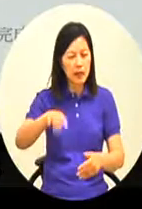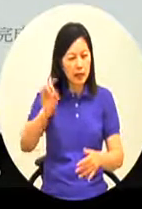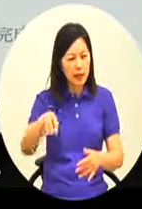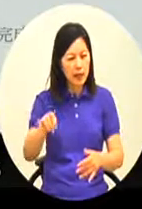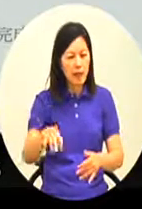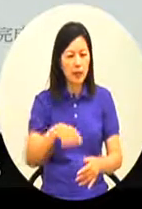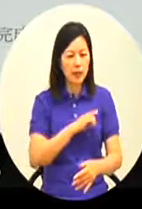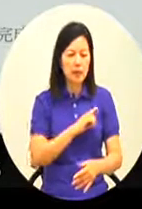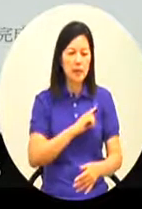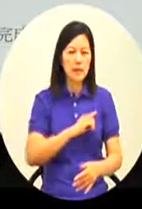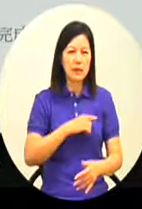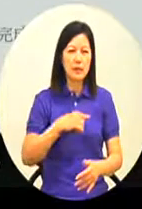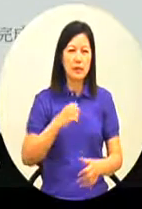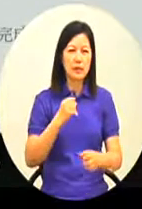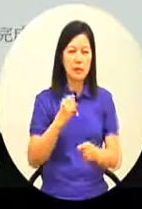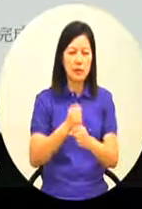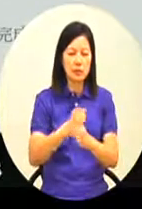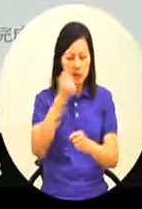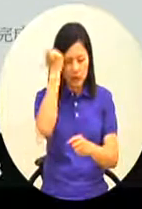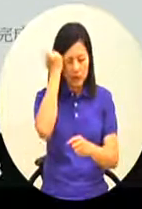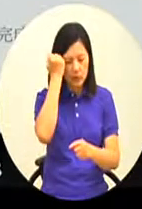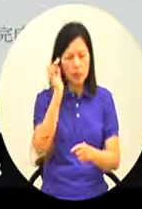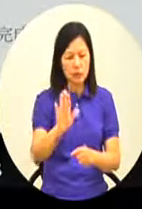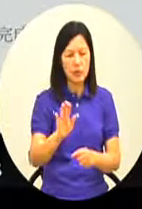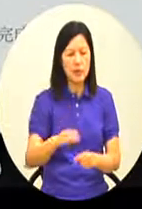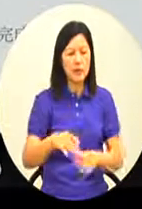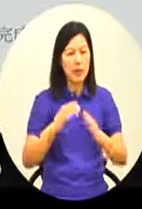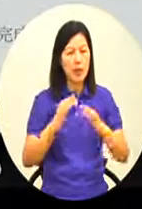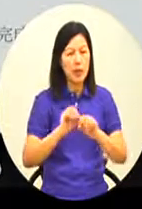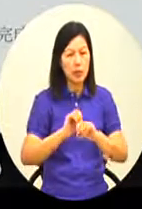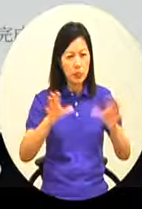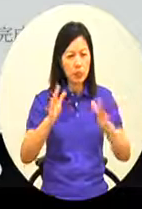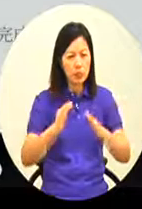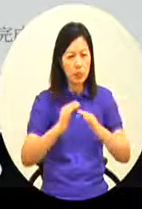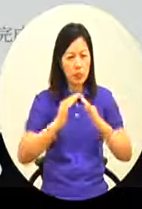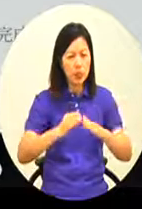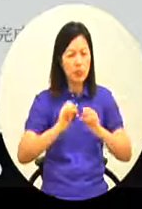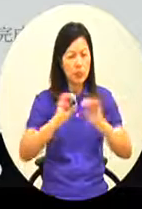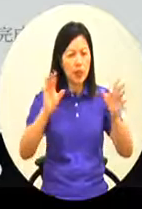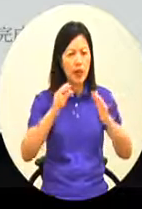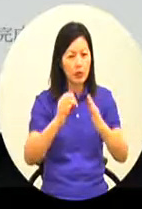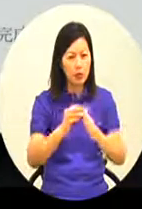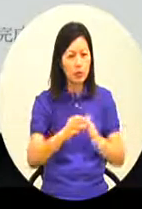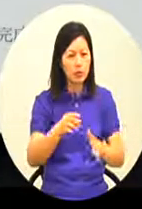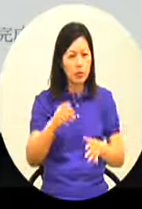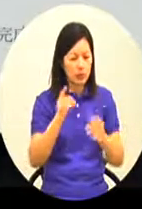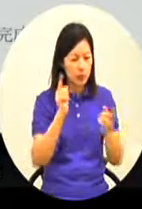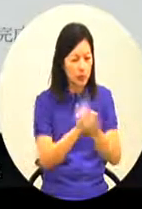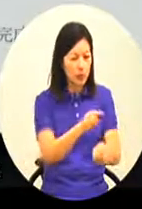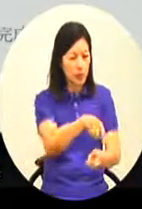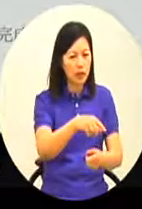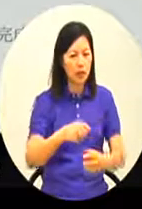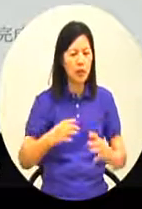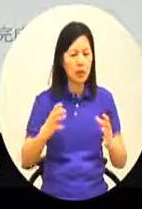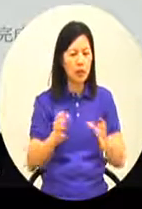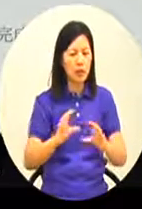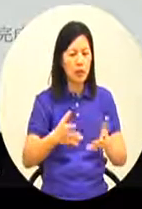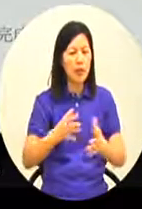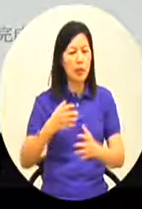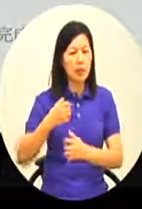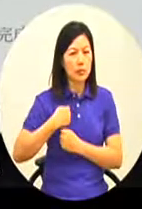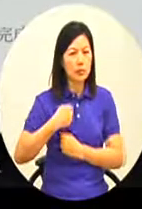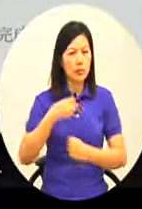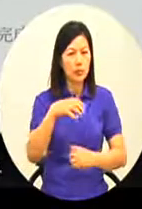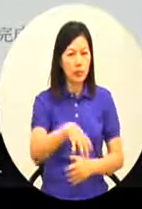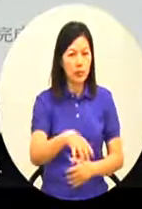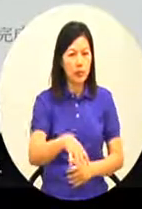啊。那其实我们有一个督发局，那督发局其实也可以对国防部做一些这种。包含他眷地